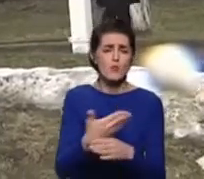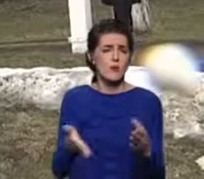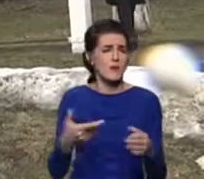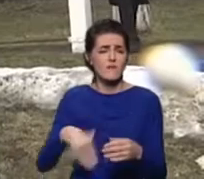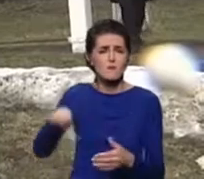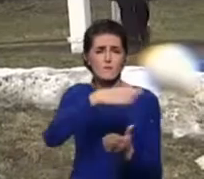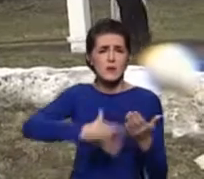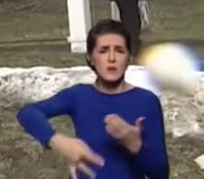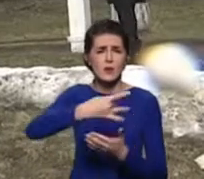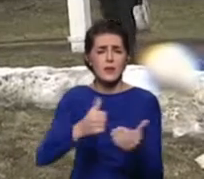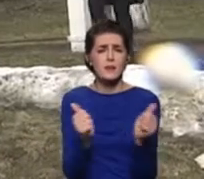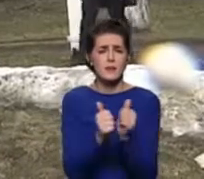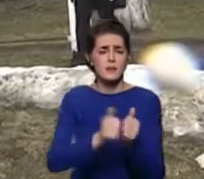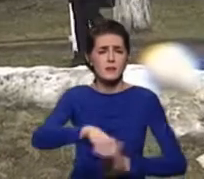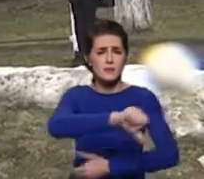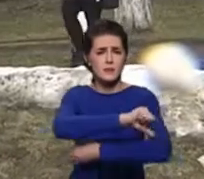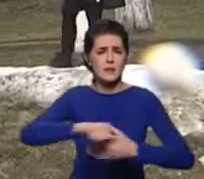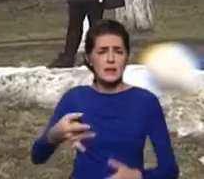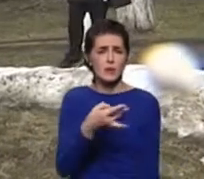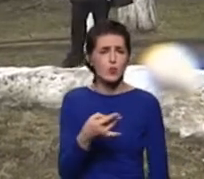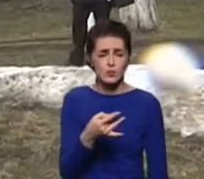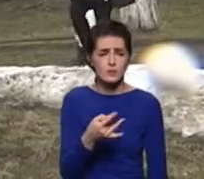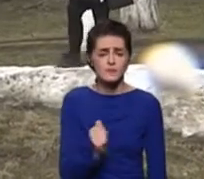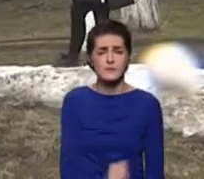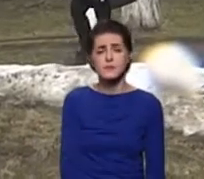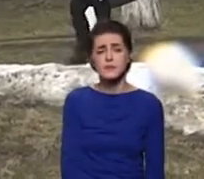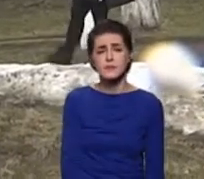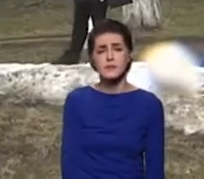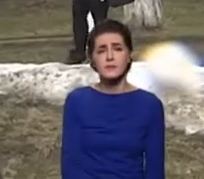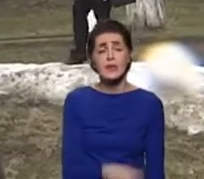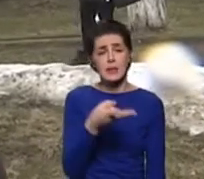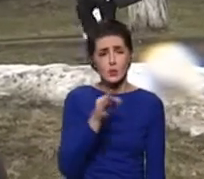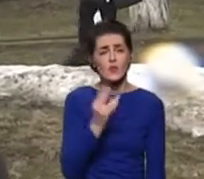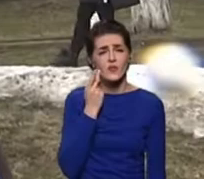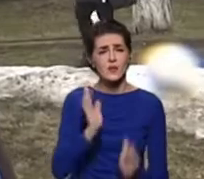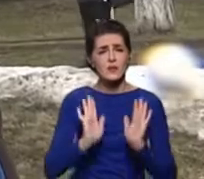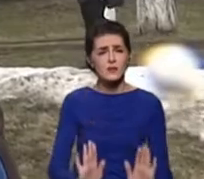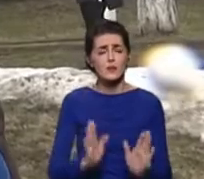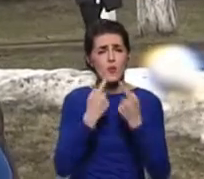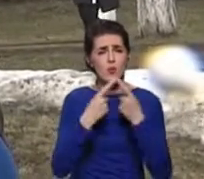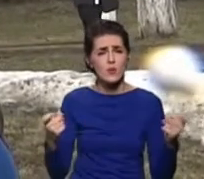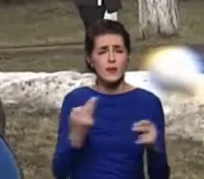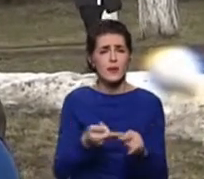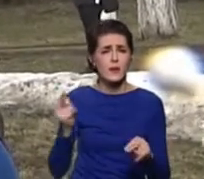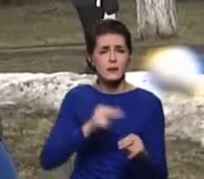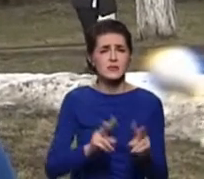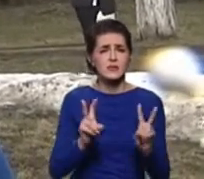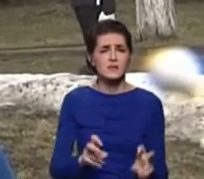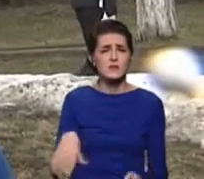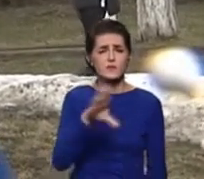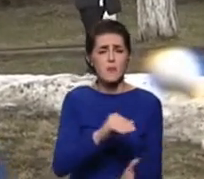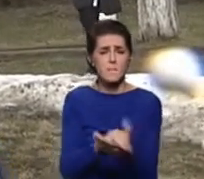до прифронтових районів. Але завжди ми наголошуємо, що це